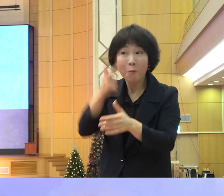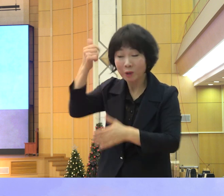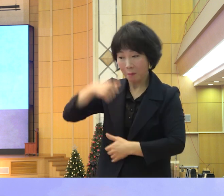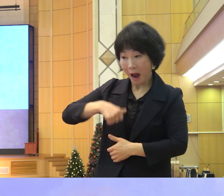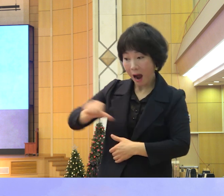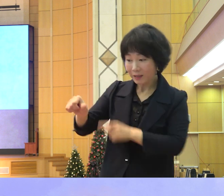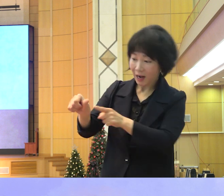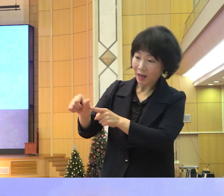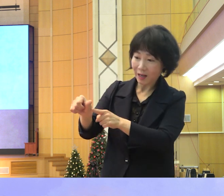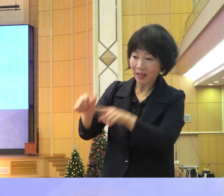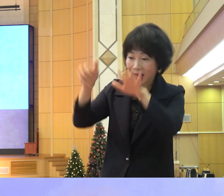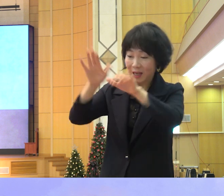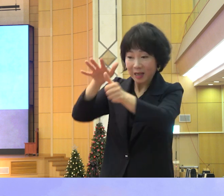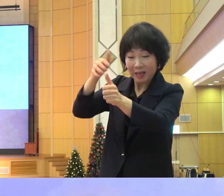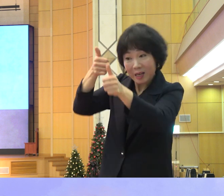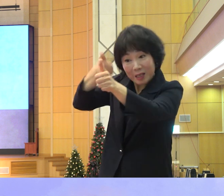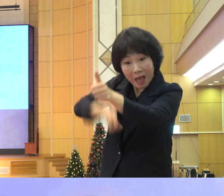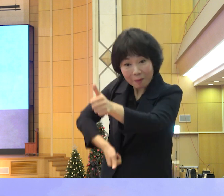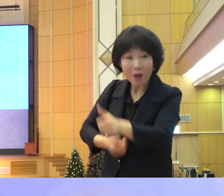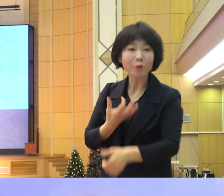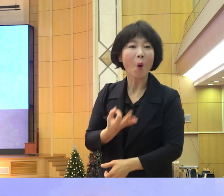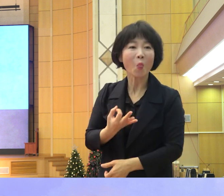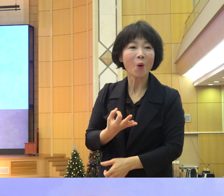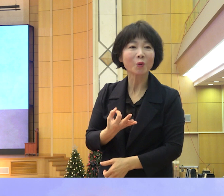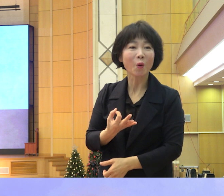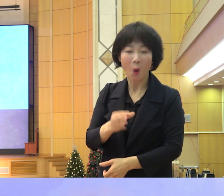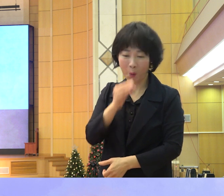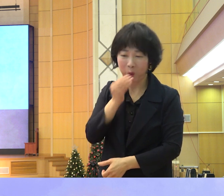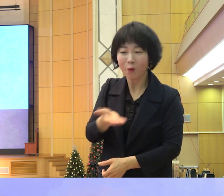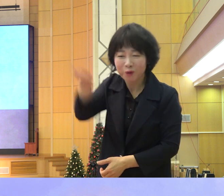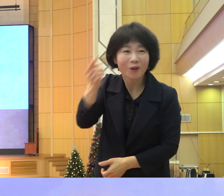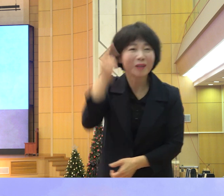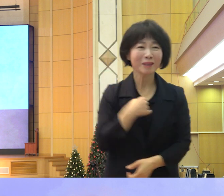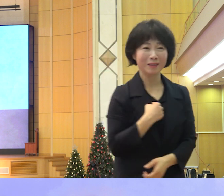받으려고 제일 먼저 아빠 아빠 하면서 와가지고